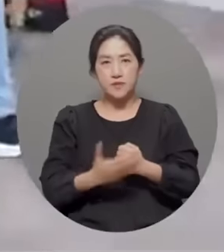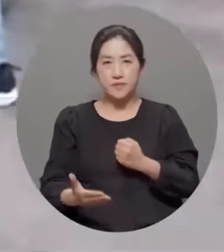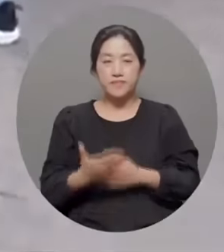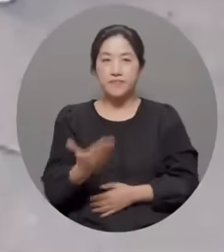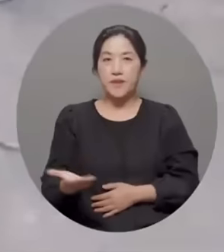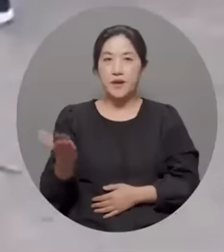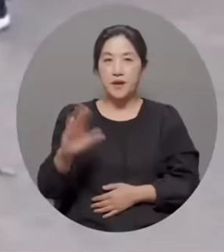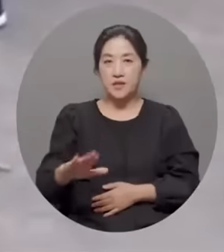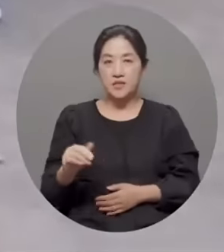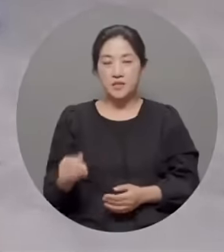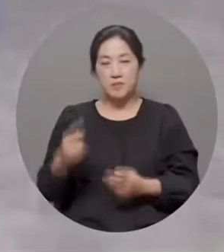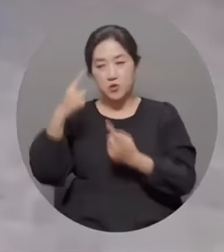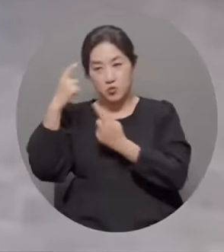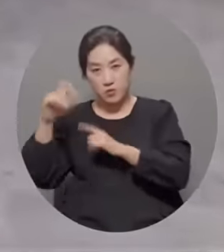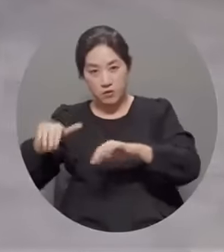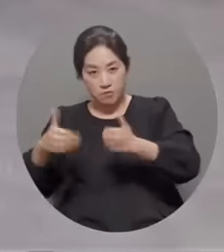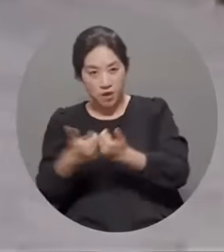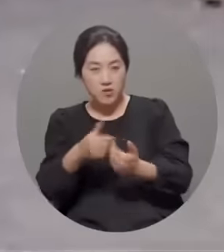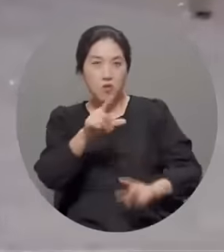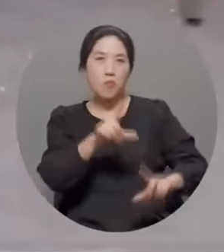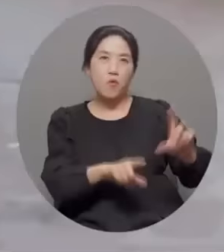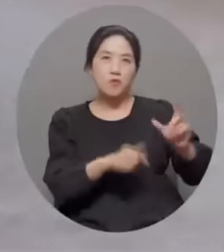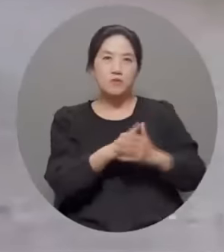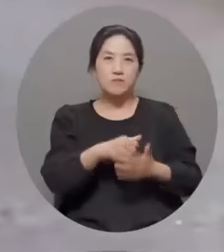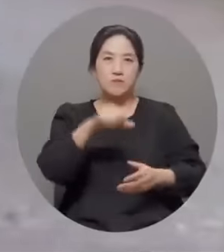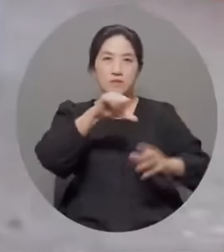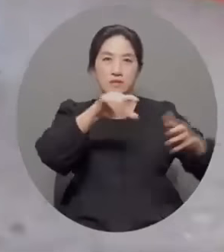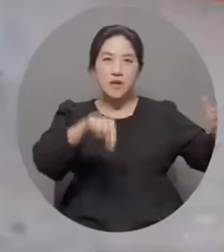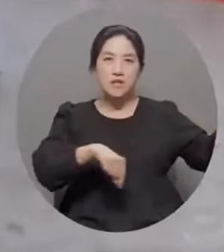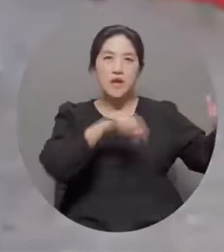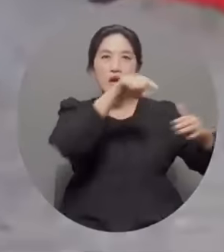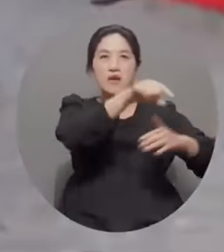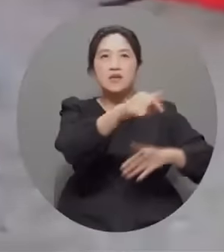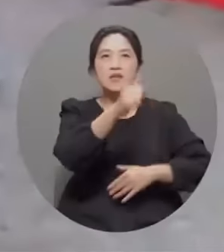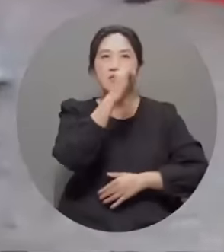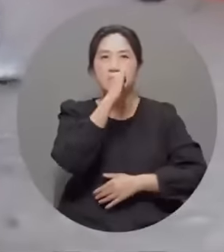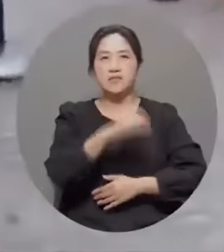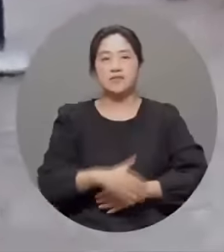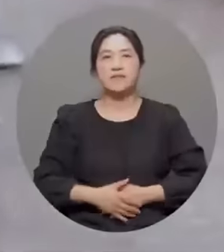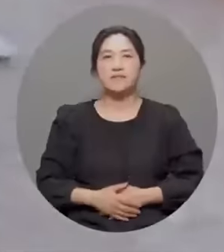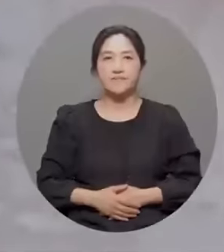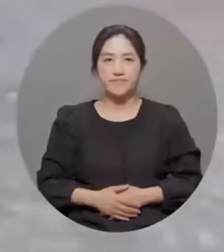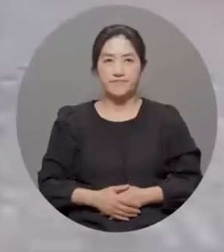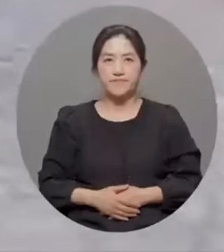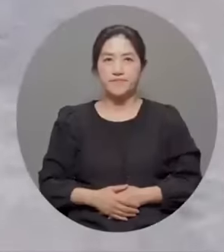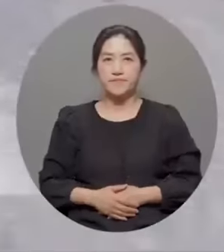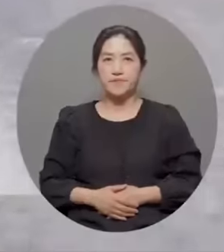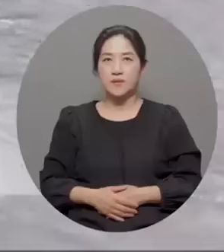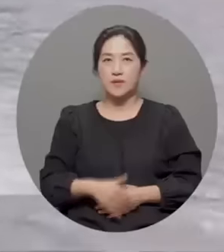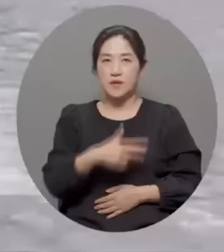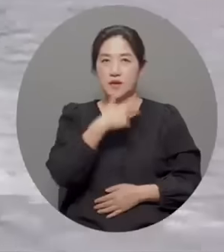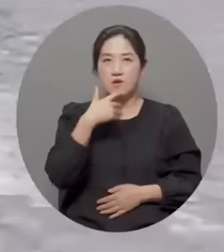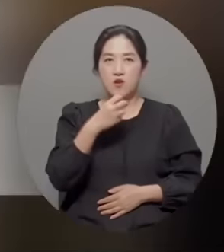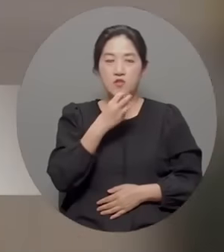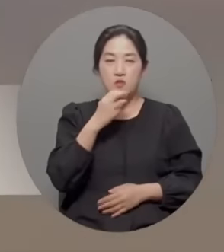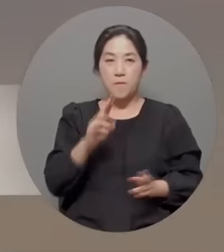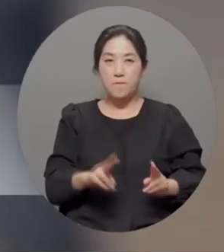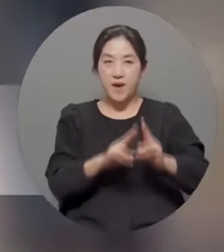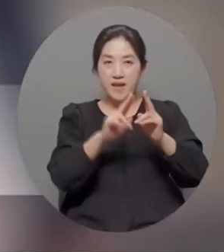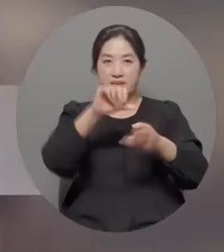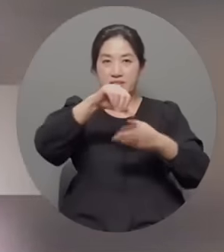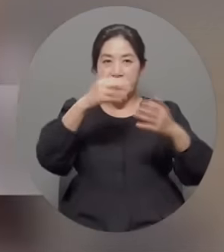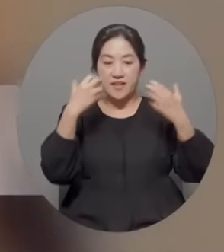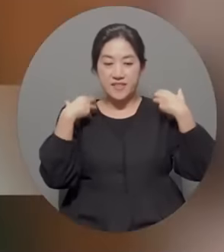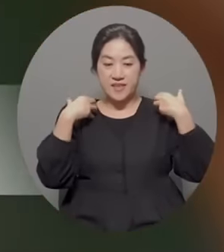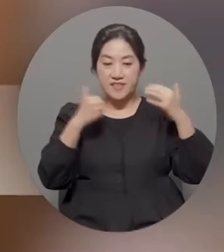하지만 추모하는 정반대의 모습도 이란 내부에서 나타나고 있습니다. 런던과 파리 등의 이란 대사관에선